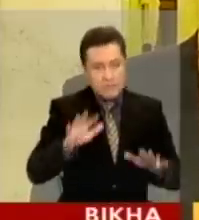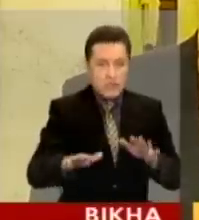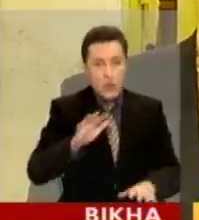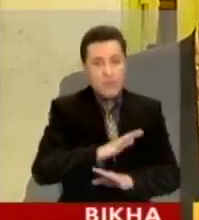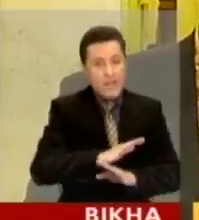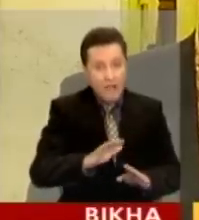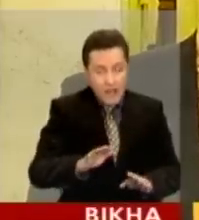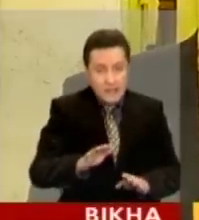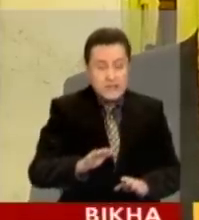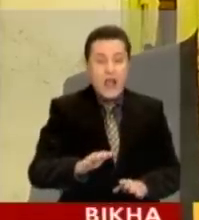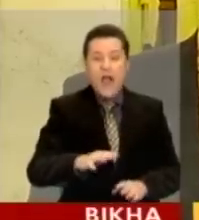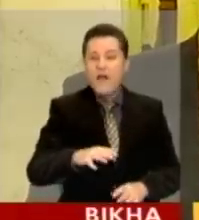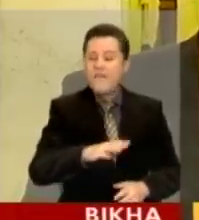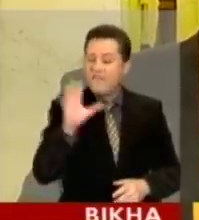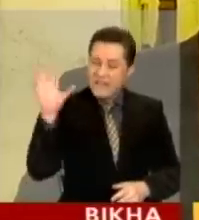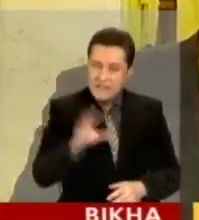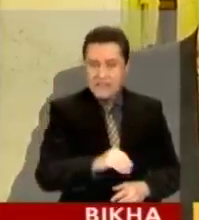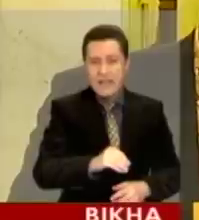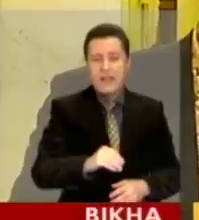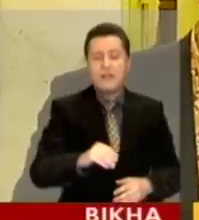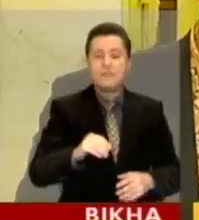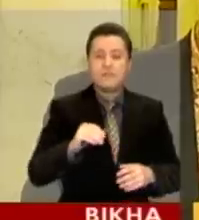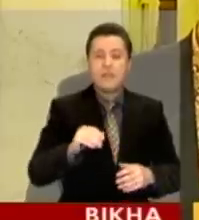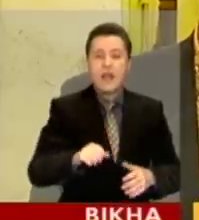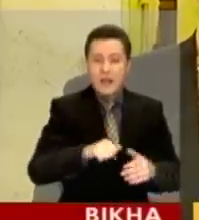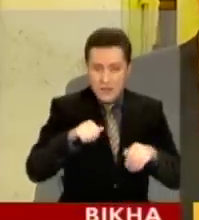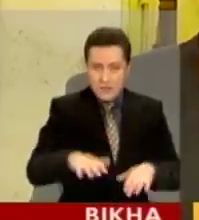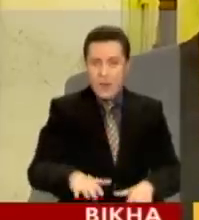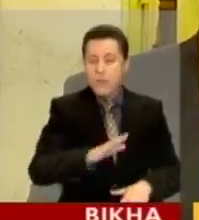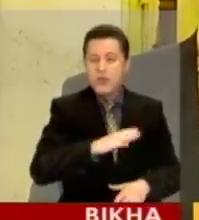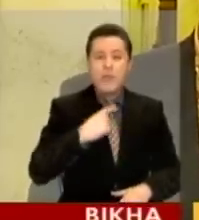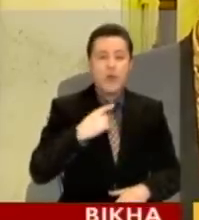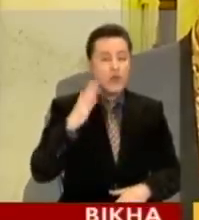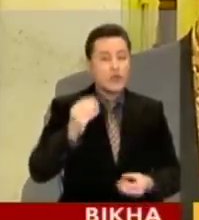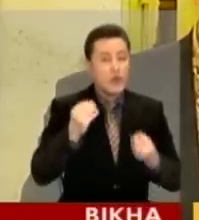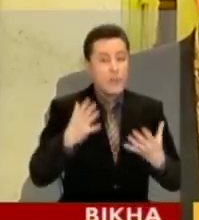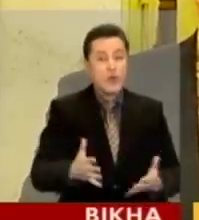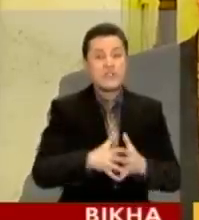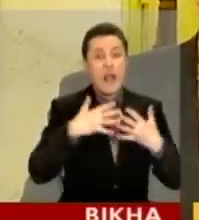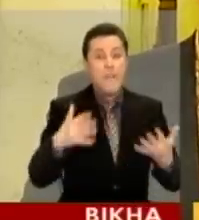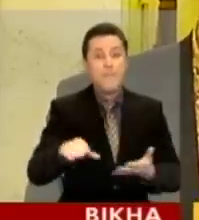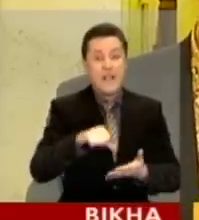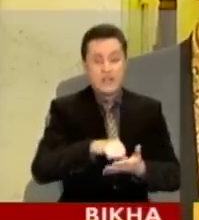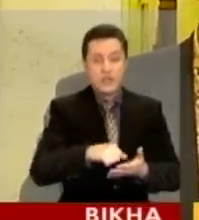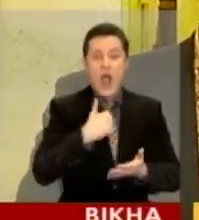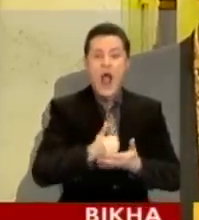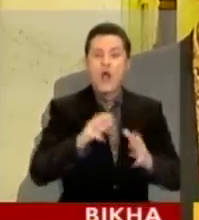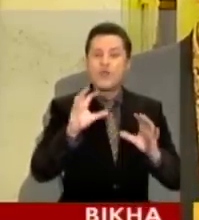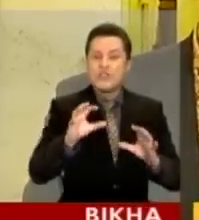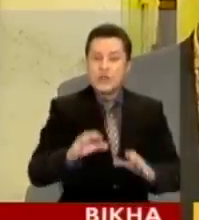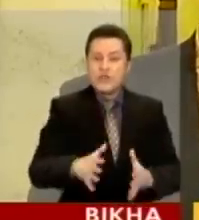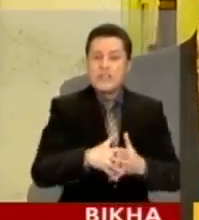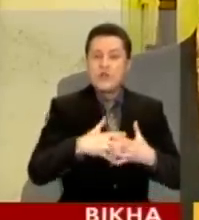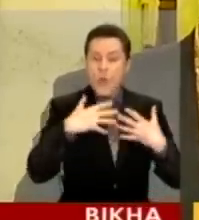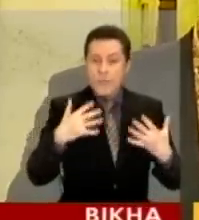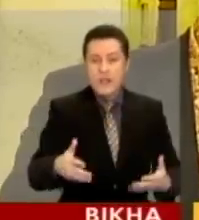підкреслю всі нормативні акти були проголосовані не просто більшістю А конституційною більшістю